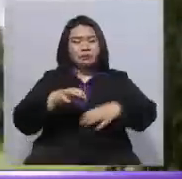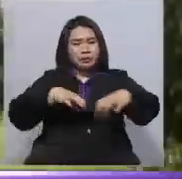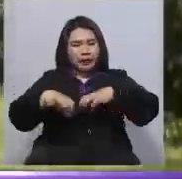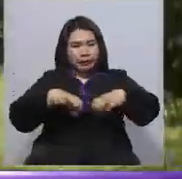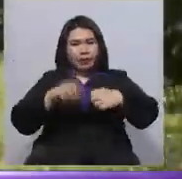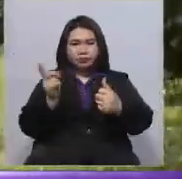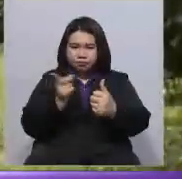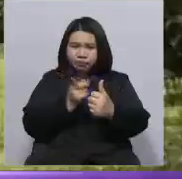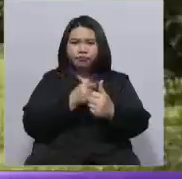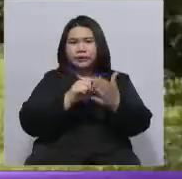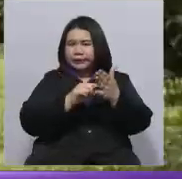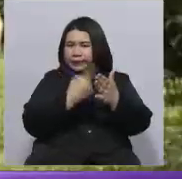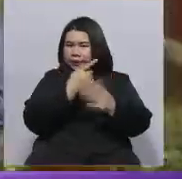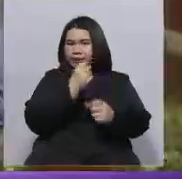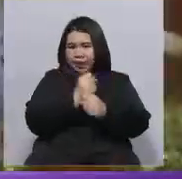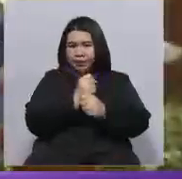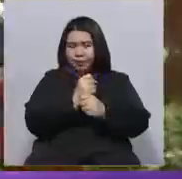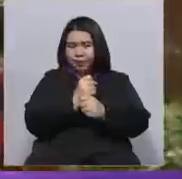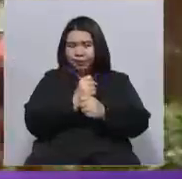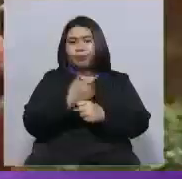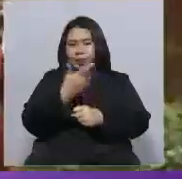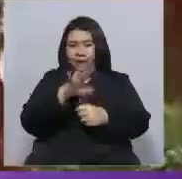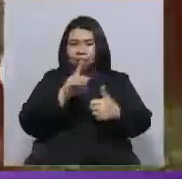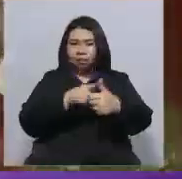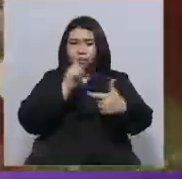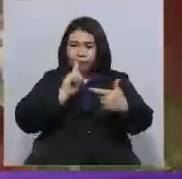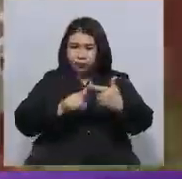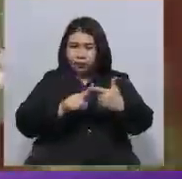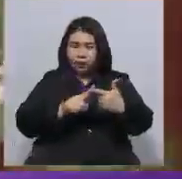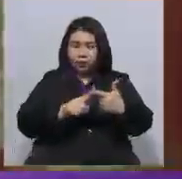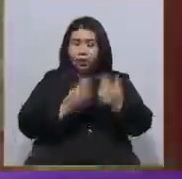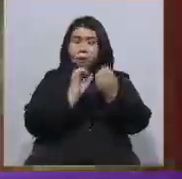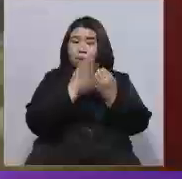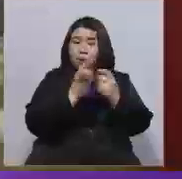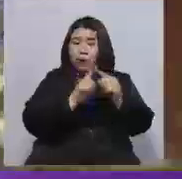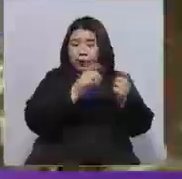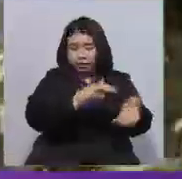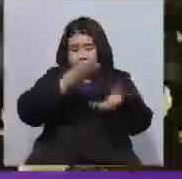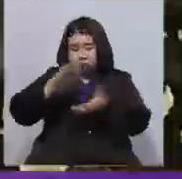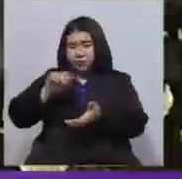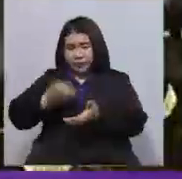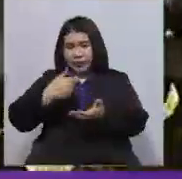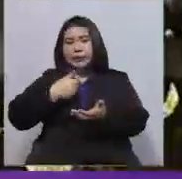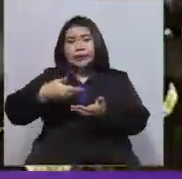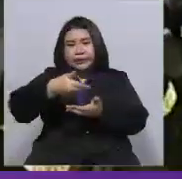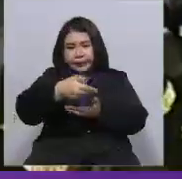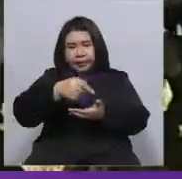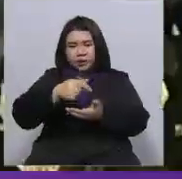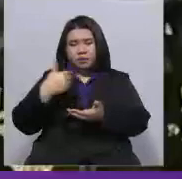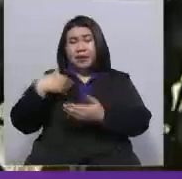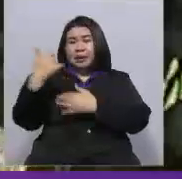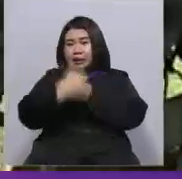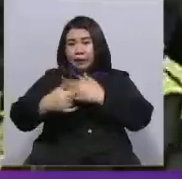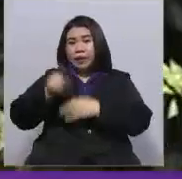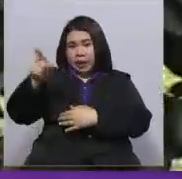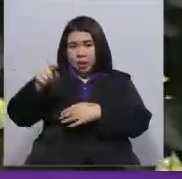ตั้งแต่เริ่มการผลิตและเราก็มีการรับซื้อผลผลิตของสมาชิกด้วยทั้งในต่างประเทศ